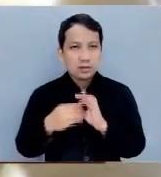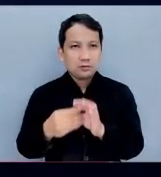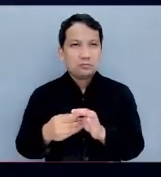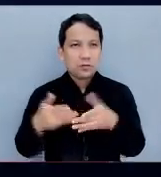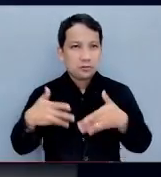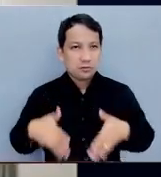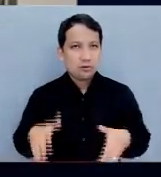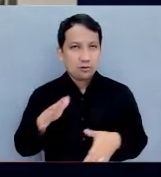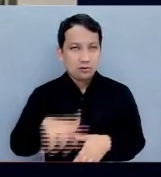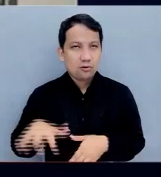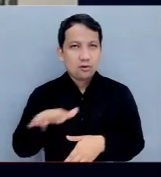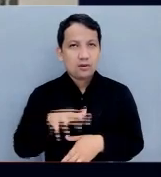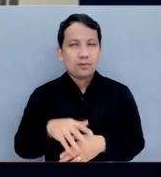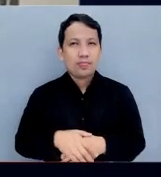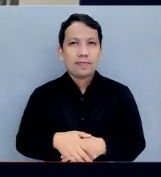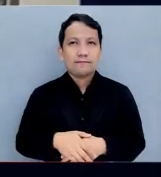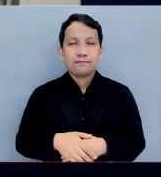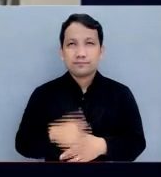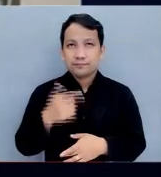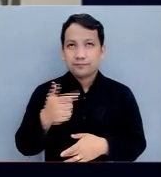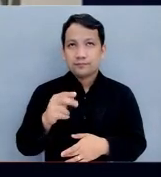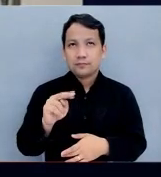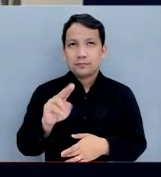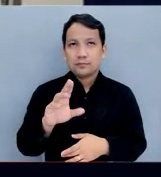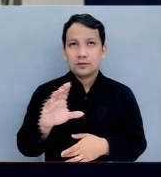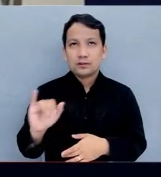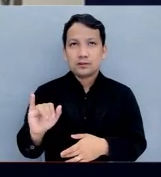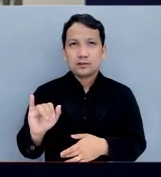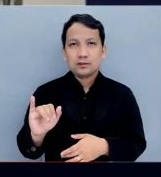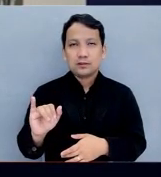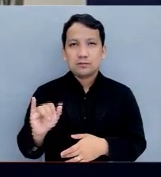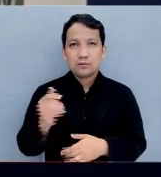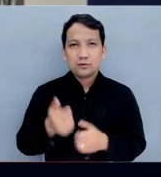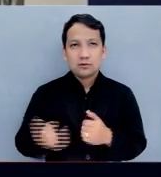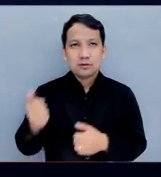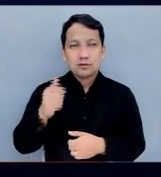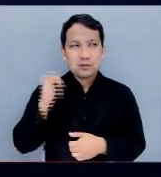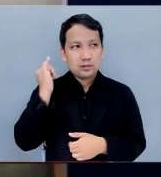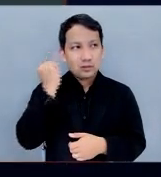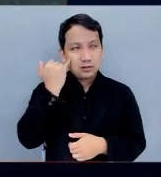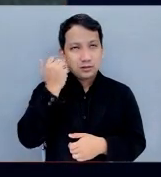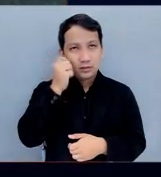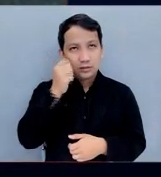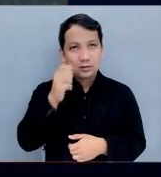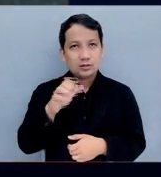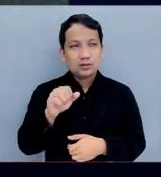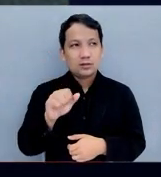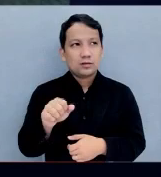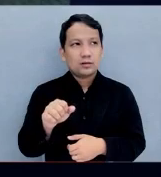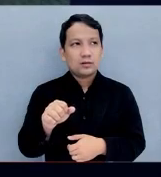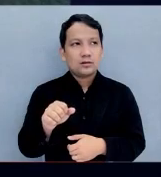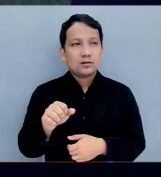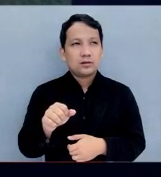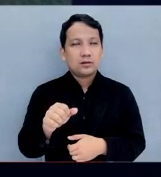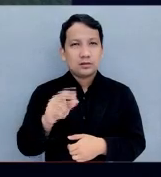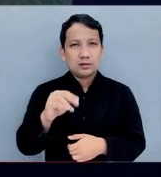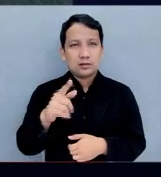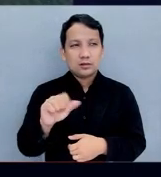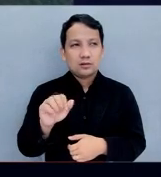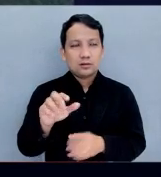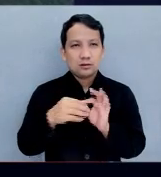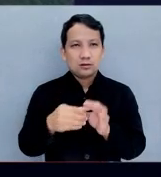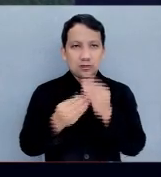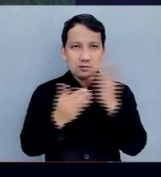and all that. Naungkat din ang tila twinning moment ni James at ng kanyang ex-girlfriend na sina din lustre sa event ng